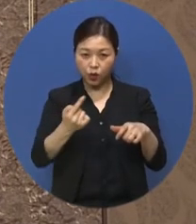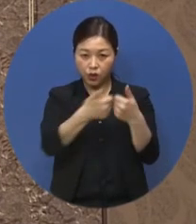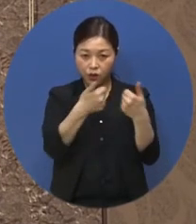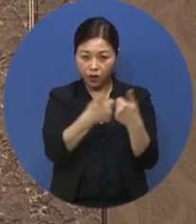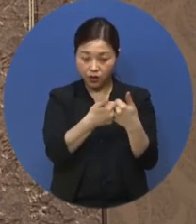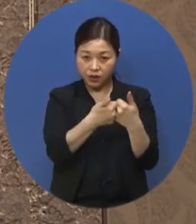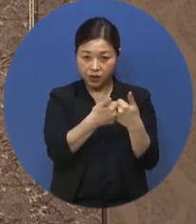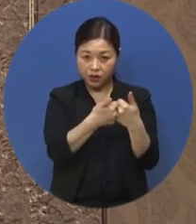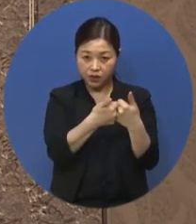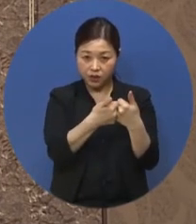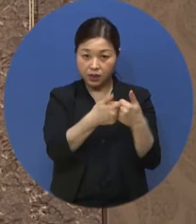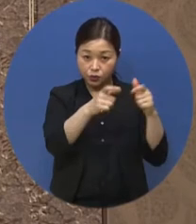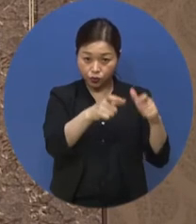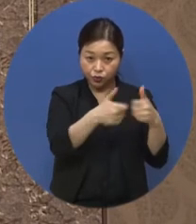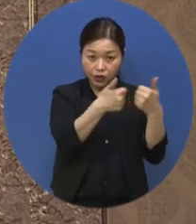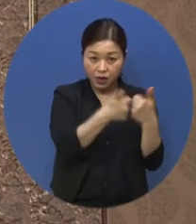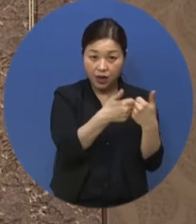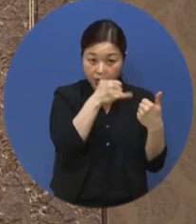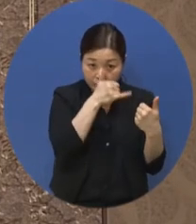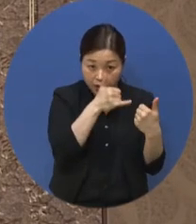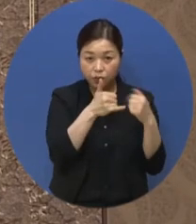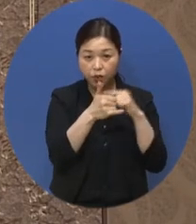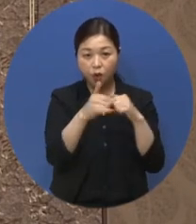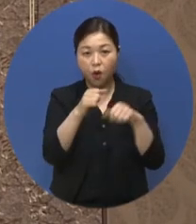네. 광역의회는 서울시에